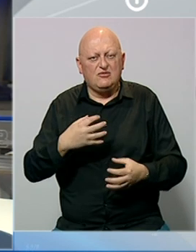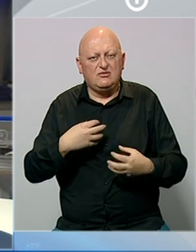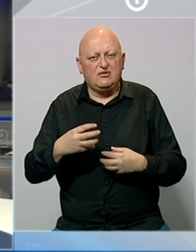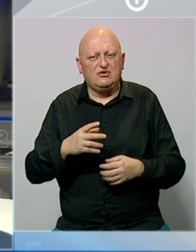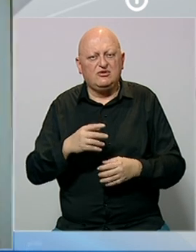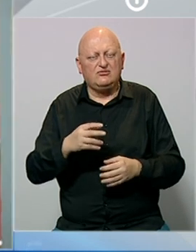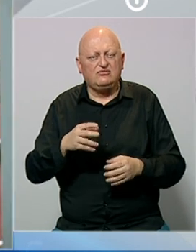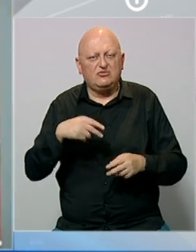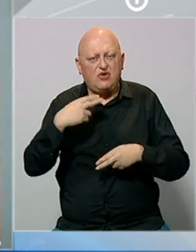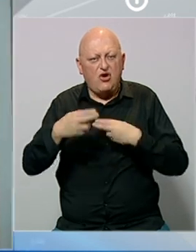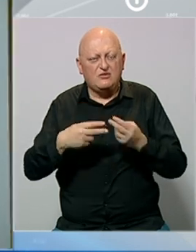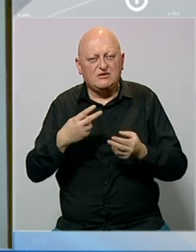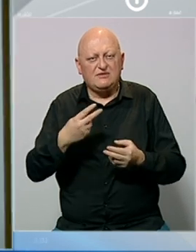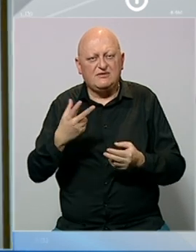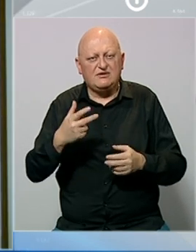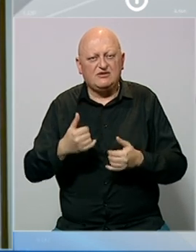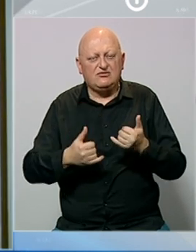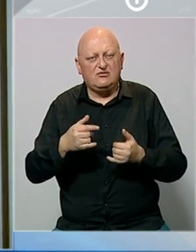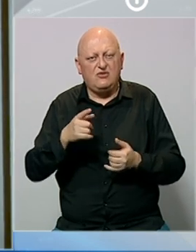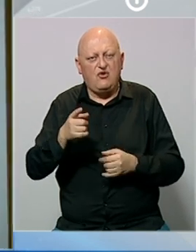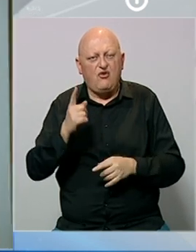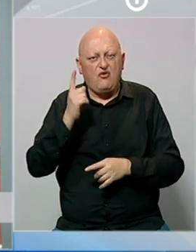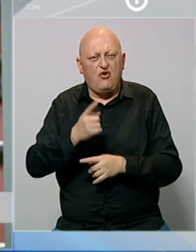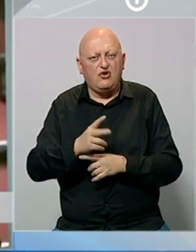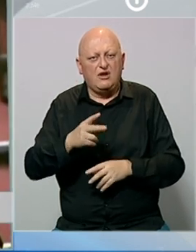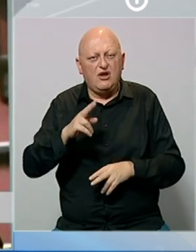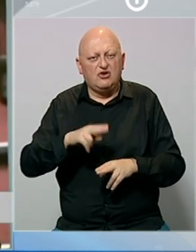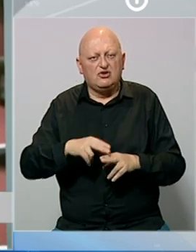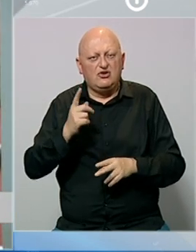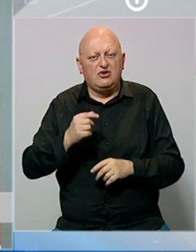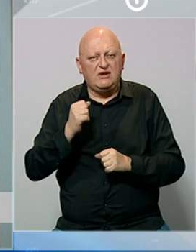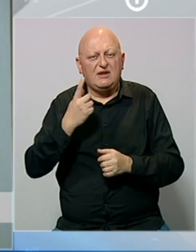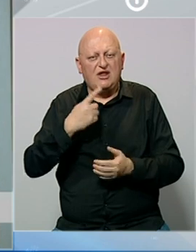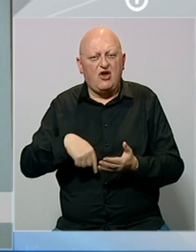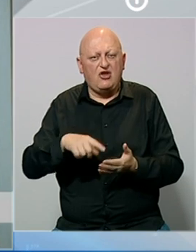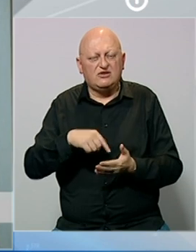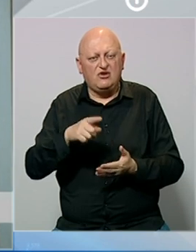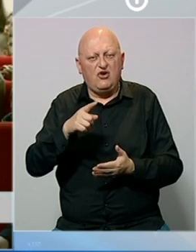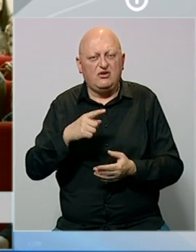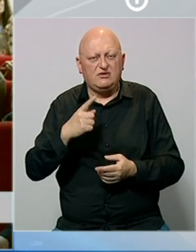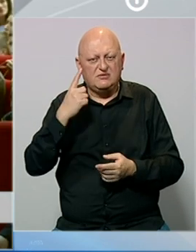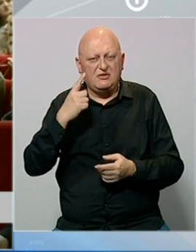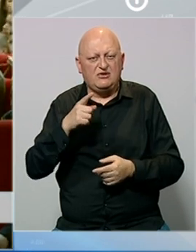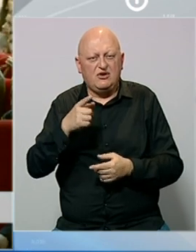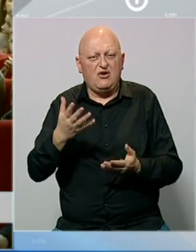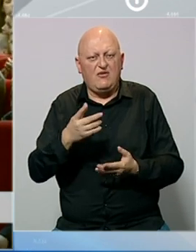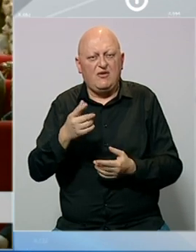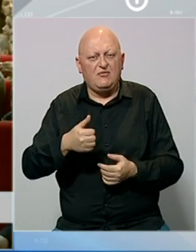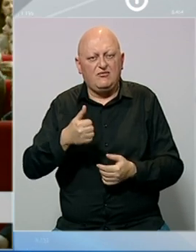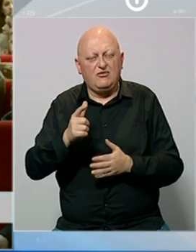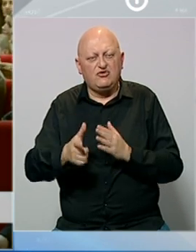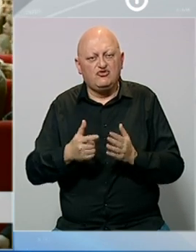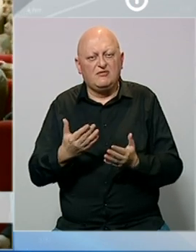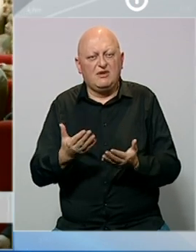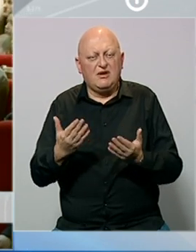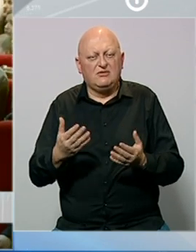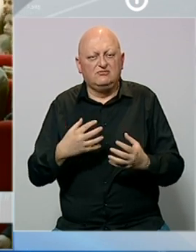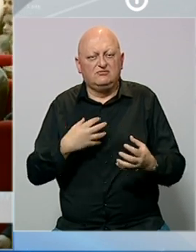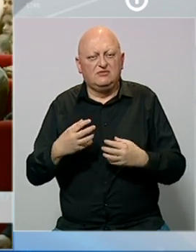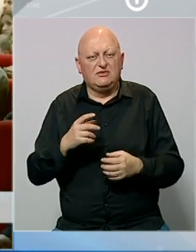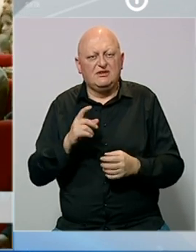Žiri 23. Lutfesta ovu odluku kao i ostale odluke donio je jednoglasno. Oni smatraju kako je ova suvremena